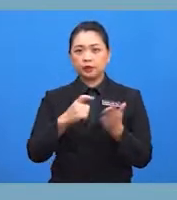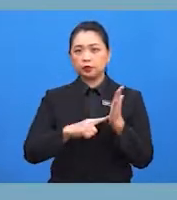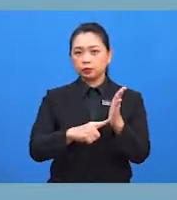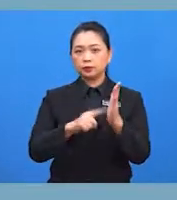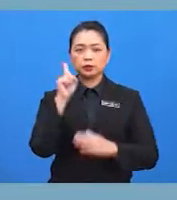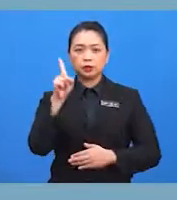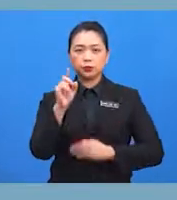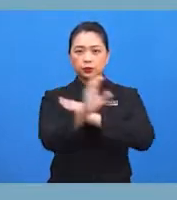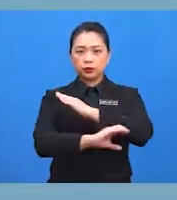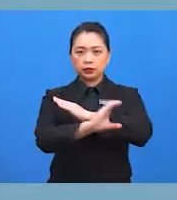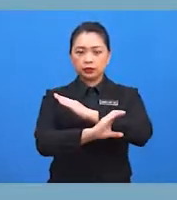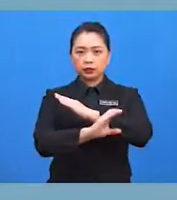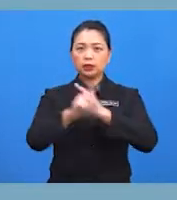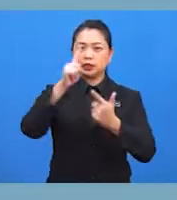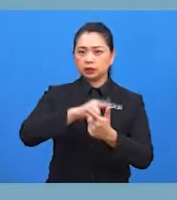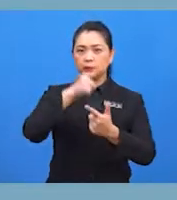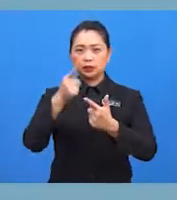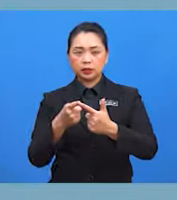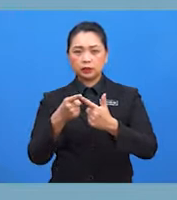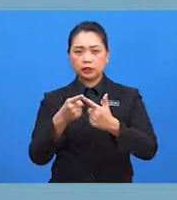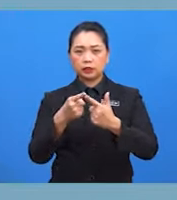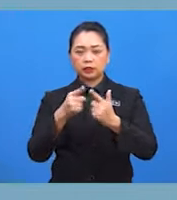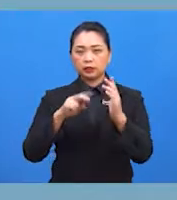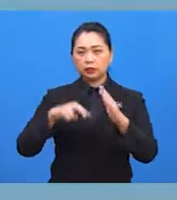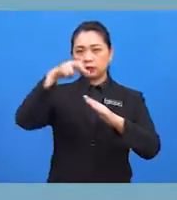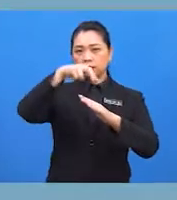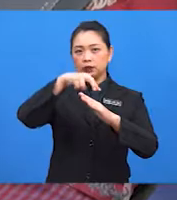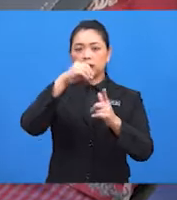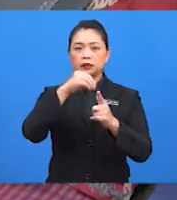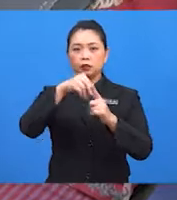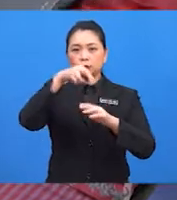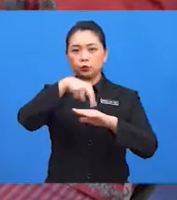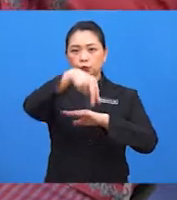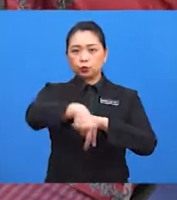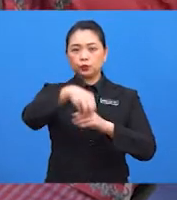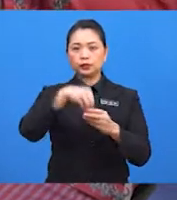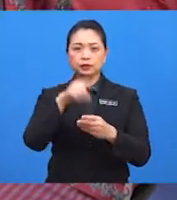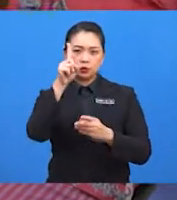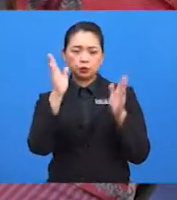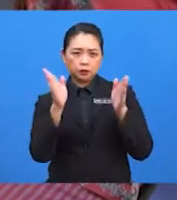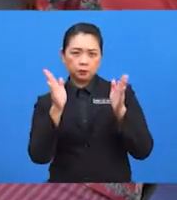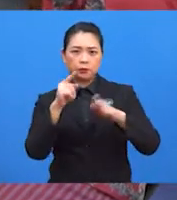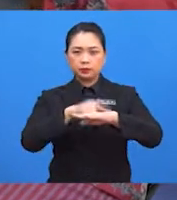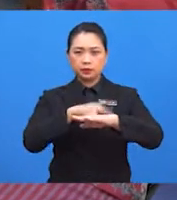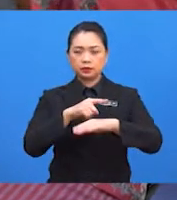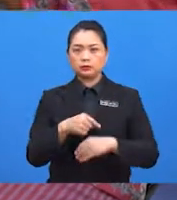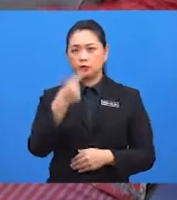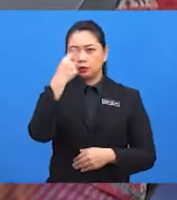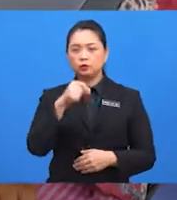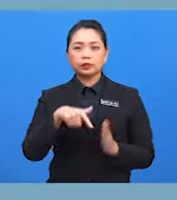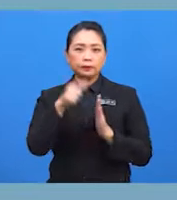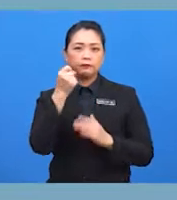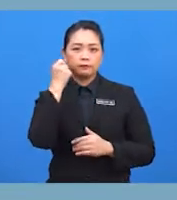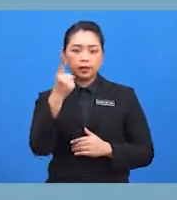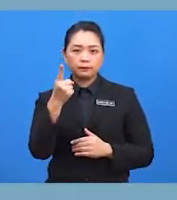negara sama ada melambung ataupun meleset dalam jangka masa tertentu. Jadi untuk penonton lebih faham, saya